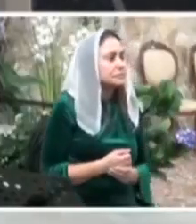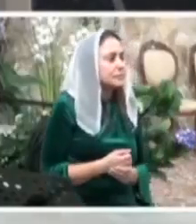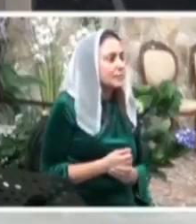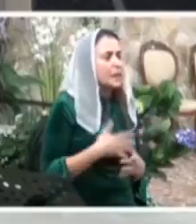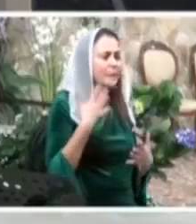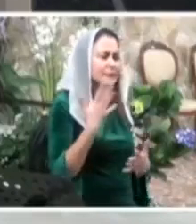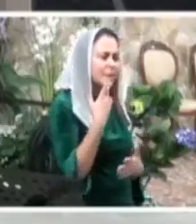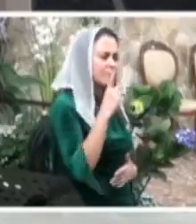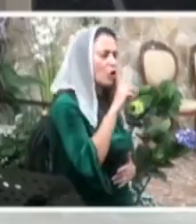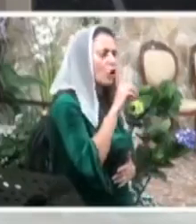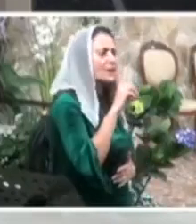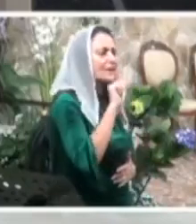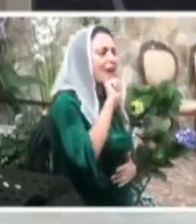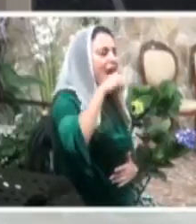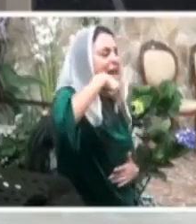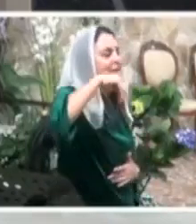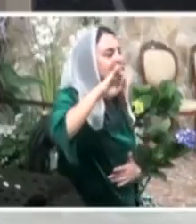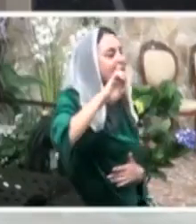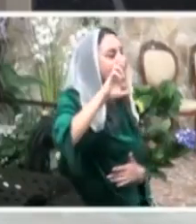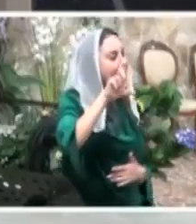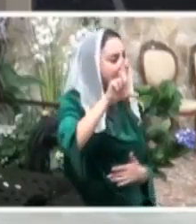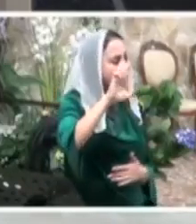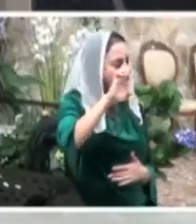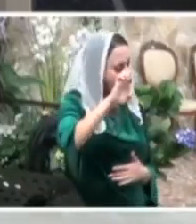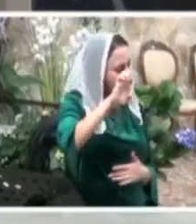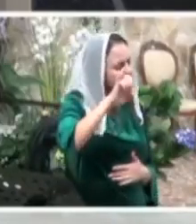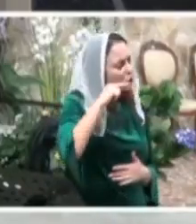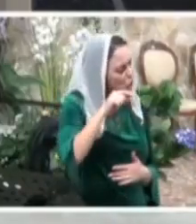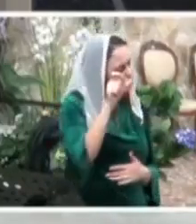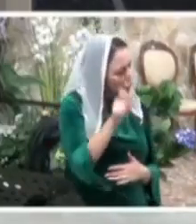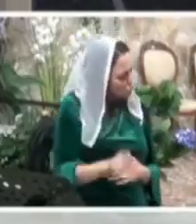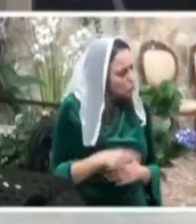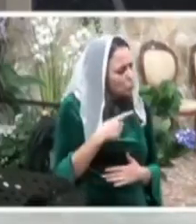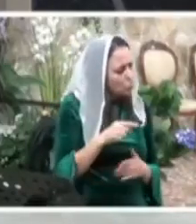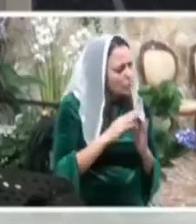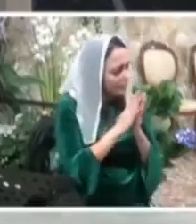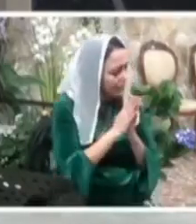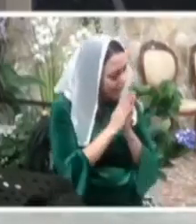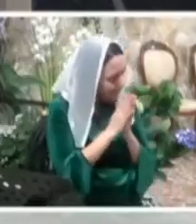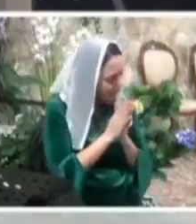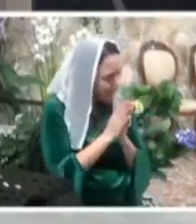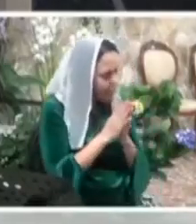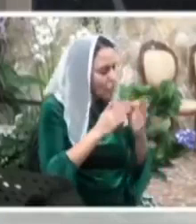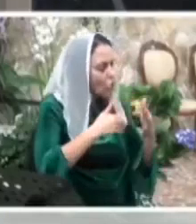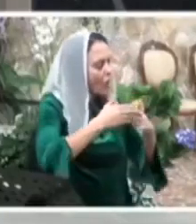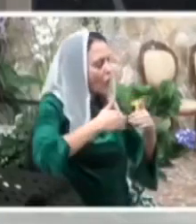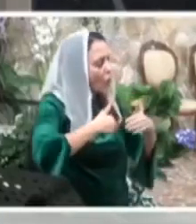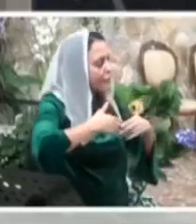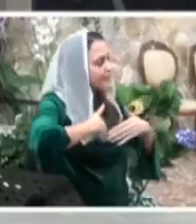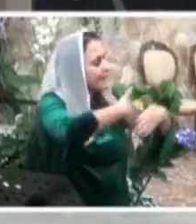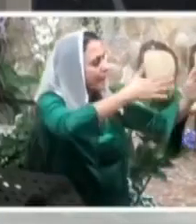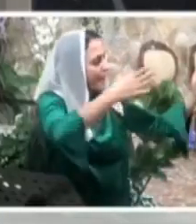pregava con le finestre aperte, però probabilmente aveva la porta chiusa.